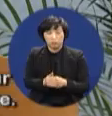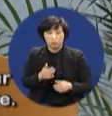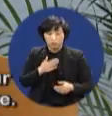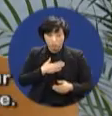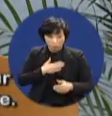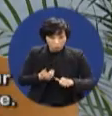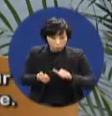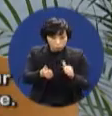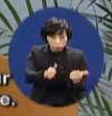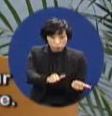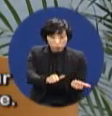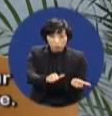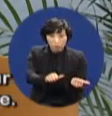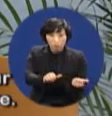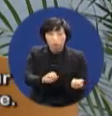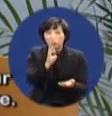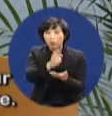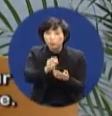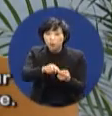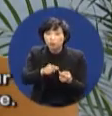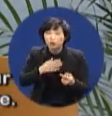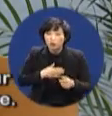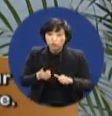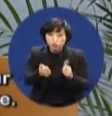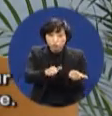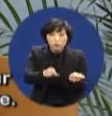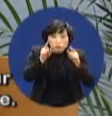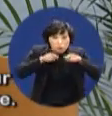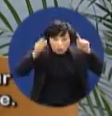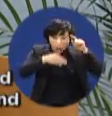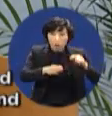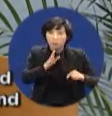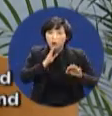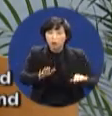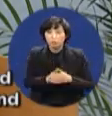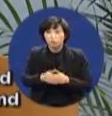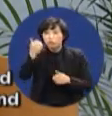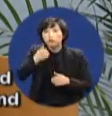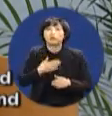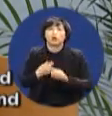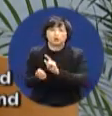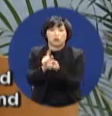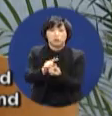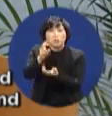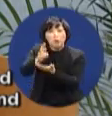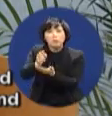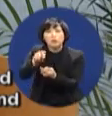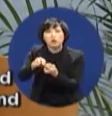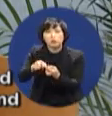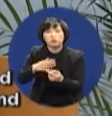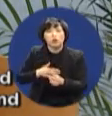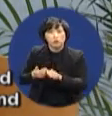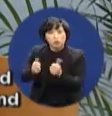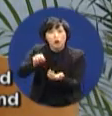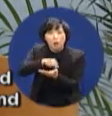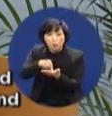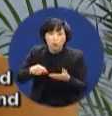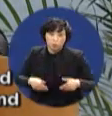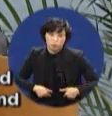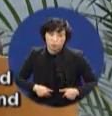내가 죽어야 법대로 죽어야 해서 지옥 가야 돼요. 그럼 누군가가 법대로 죽음을 갚아줘야 된다 이